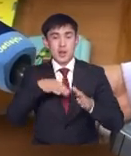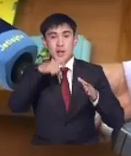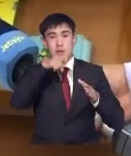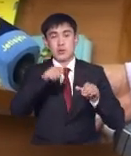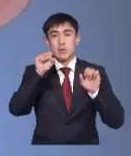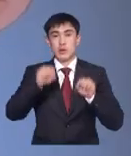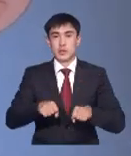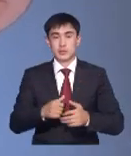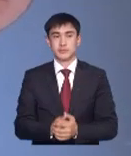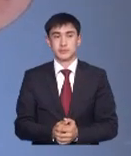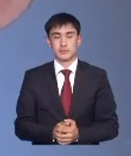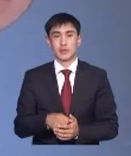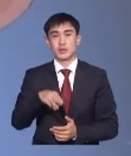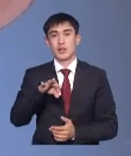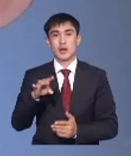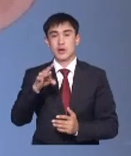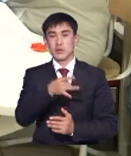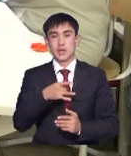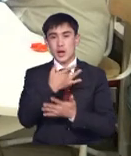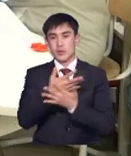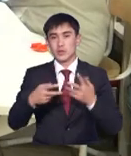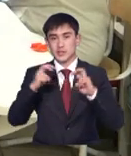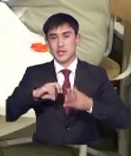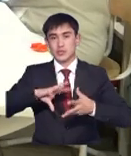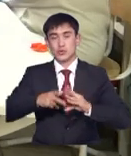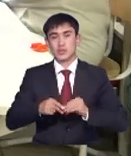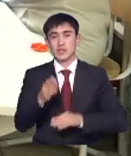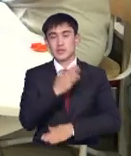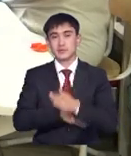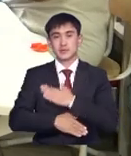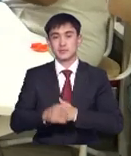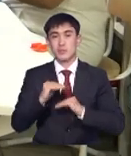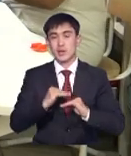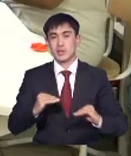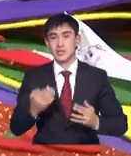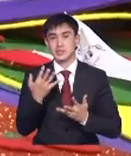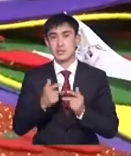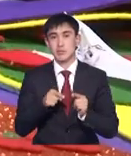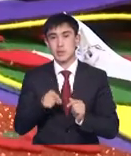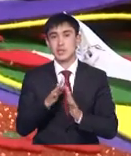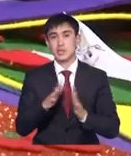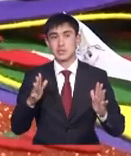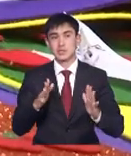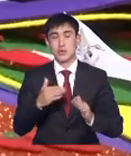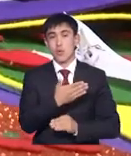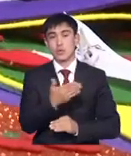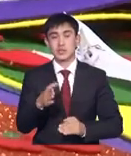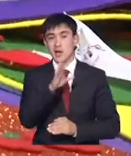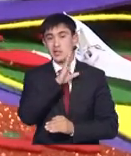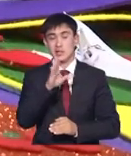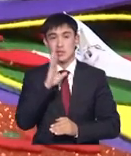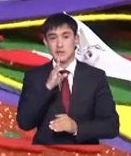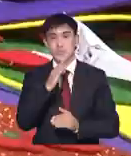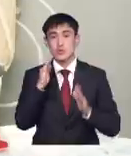ілуге қолданады. Талғар ауданында әр түрлі диагноз қойылған мүмкіндігі шектеулі балалар саны мыңнан асады. Ал олардың аналары